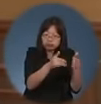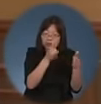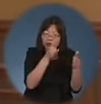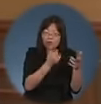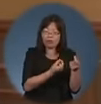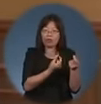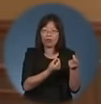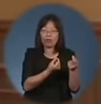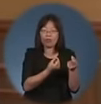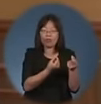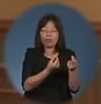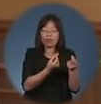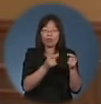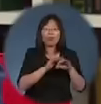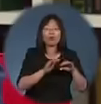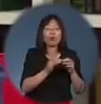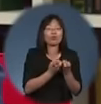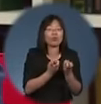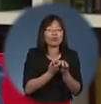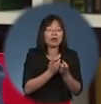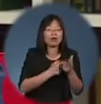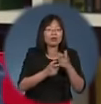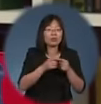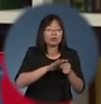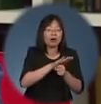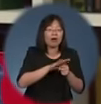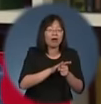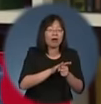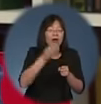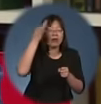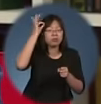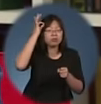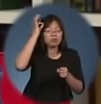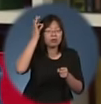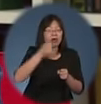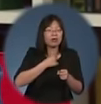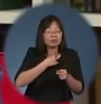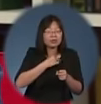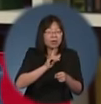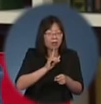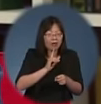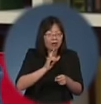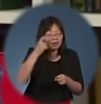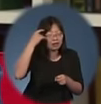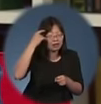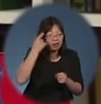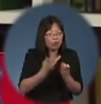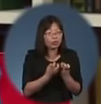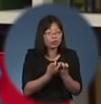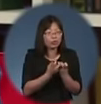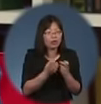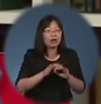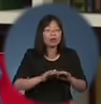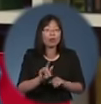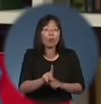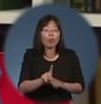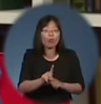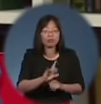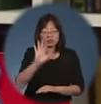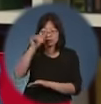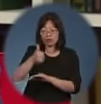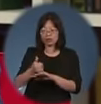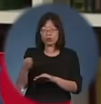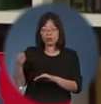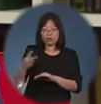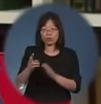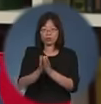그 어떡합니까 그러면 더 막 문득문득 그런 순간들이 자주 오실 텐데 아 그러면 이제 결국 또